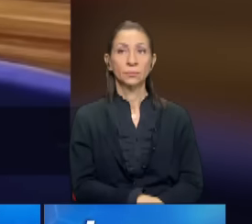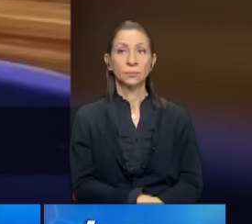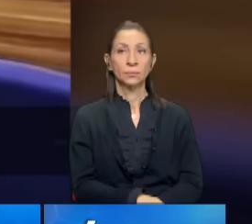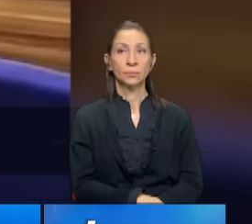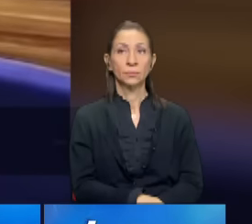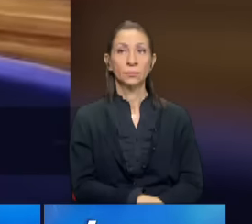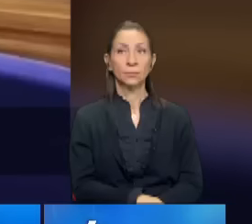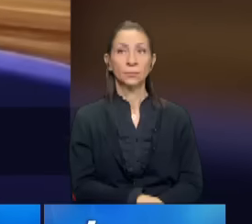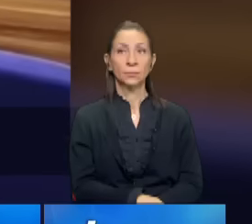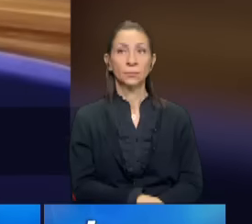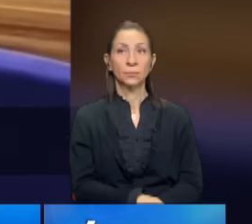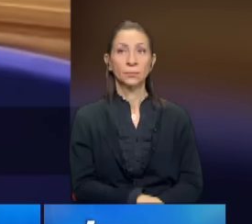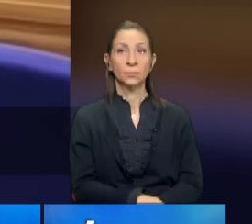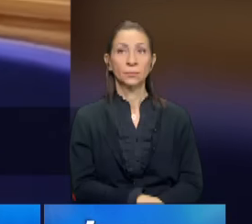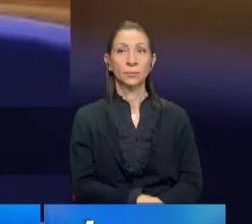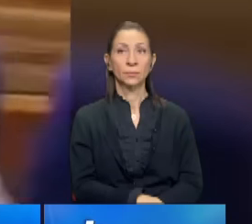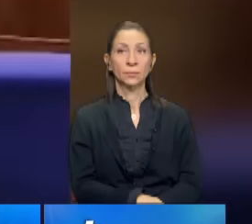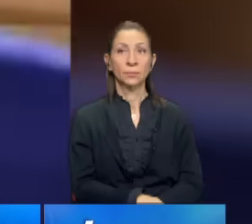yeter.